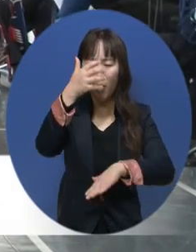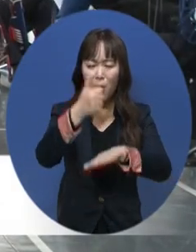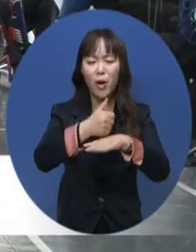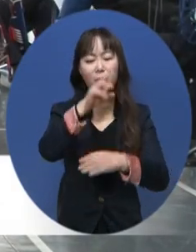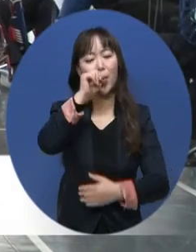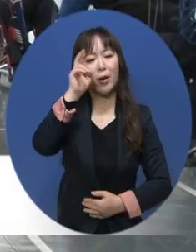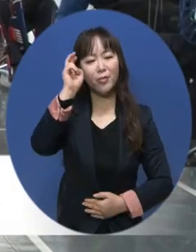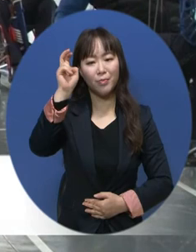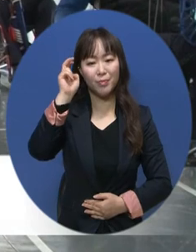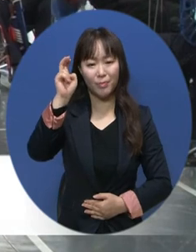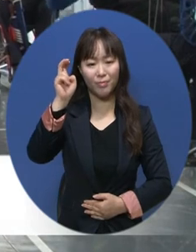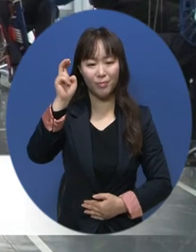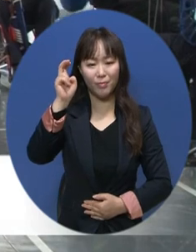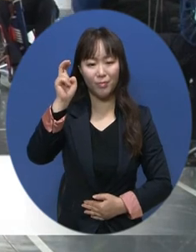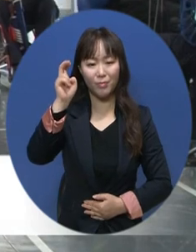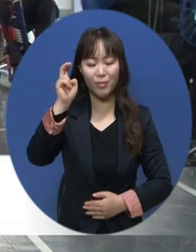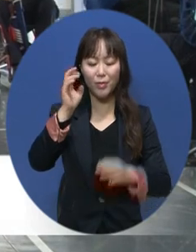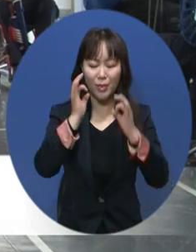않을까 싶어가지고요.